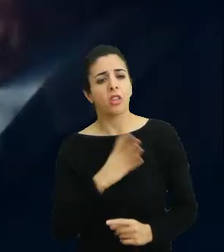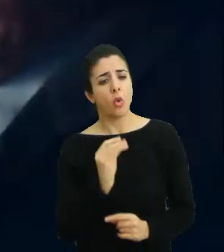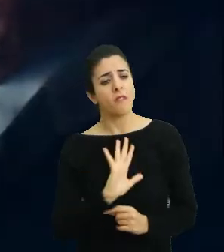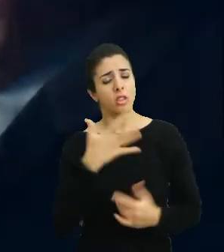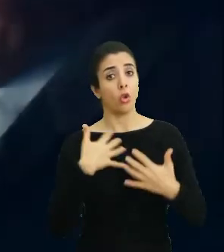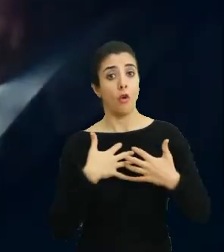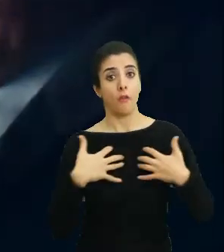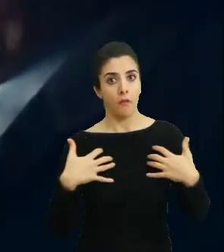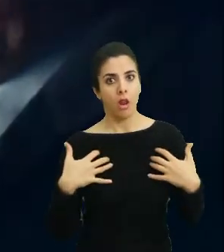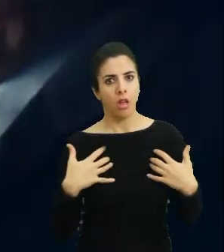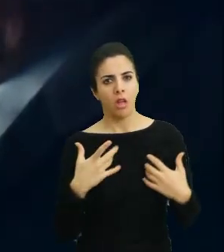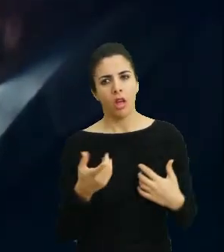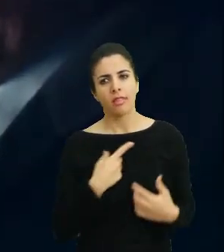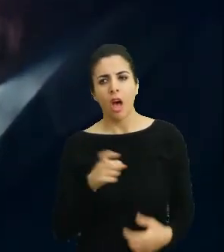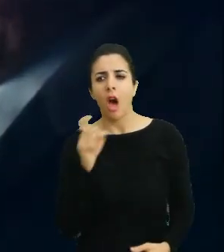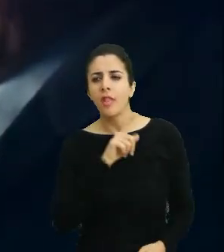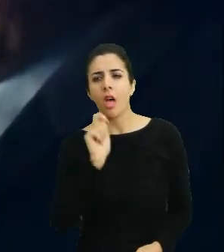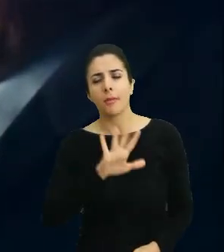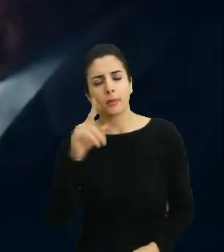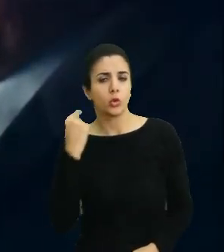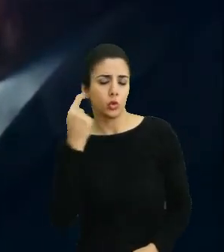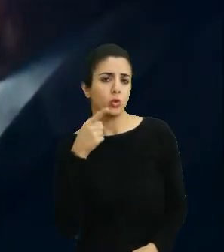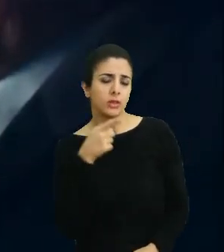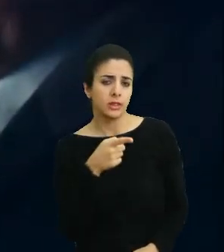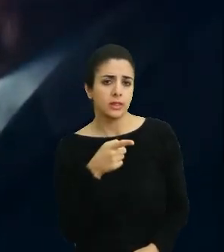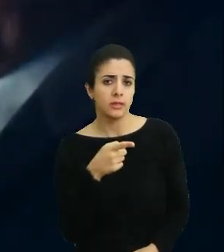güvenip rehavete kapıldığınızı düşünüyor teşkilat.